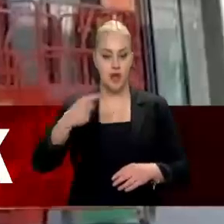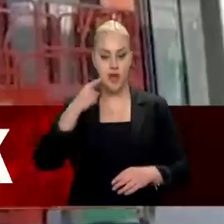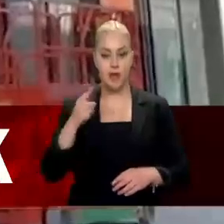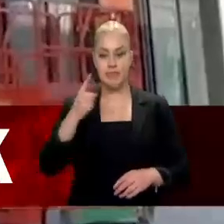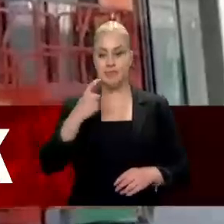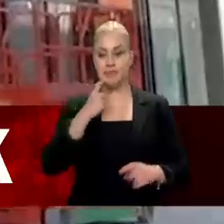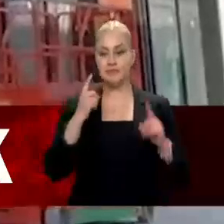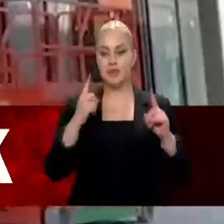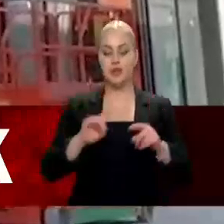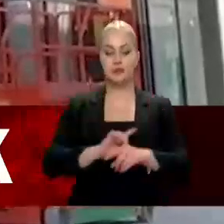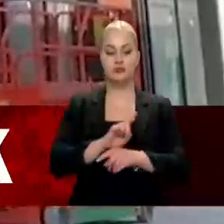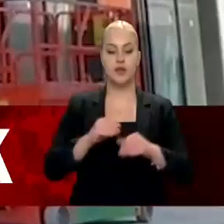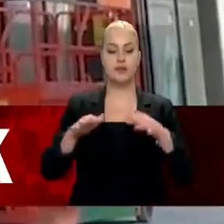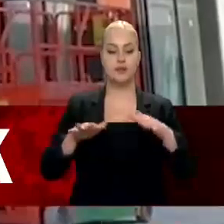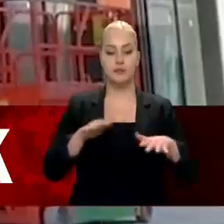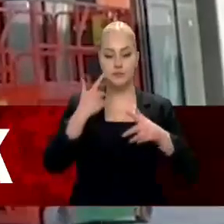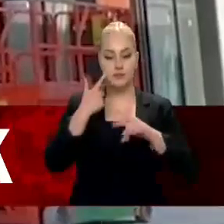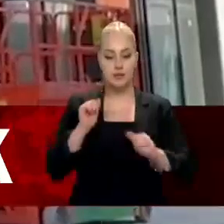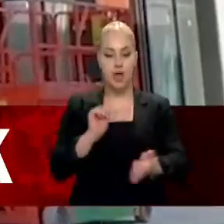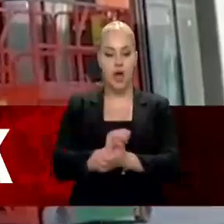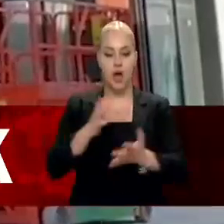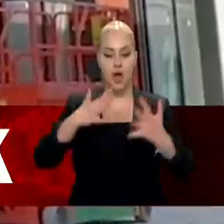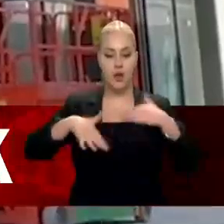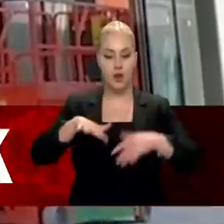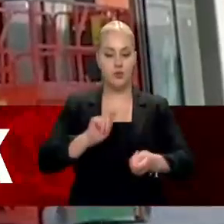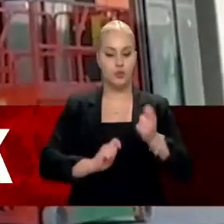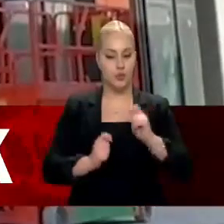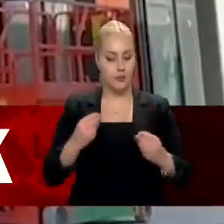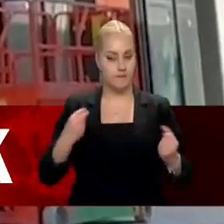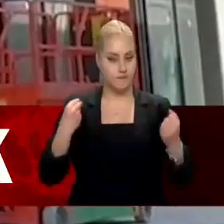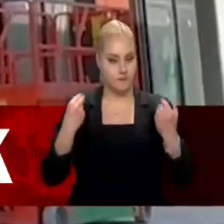bir yıl süreyle depremzede ailelerimizin kullanımına sunuyoruz.